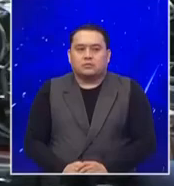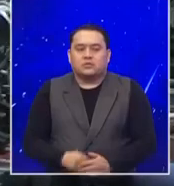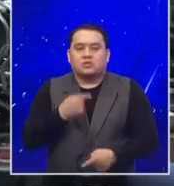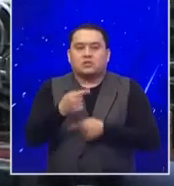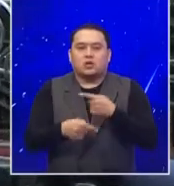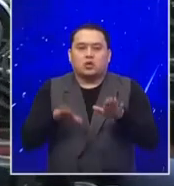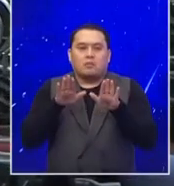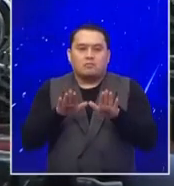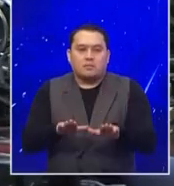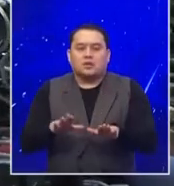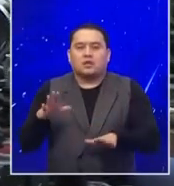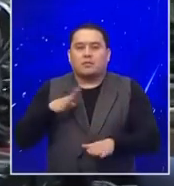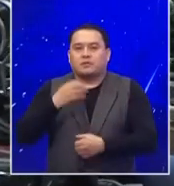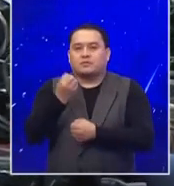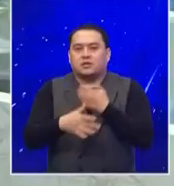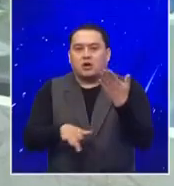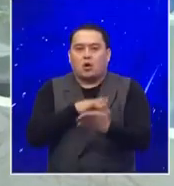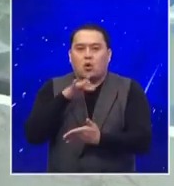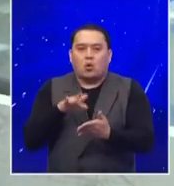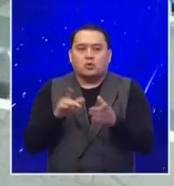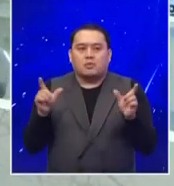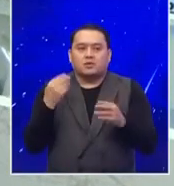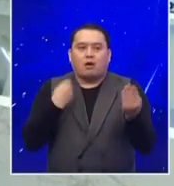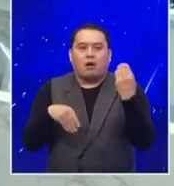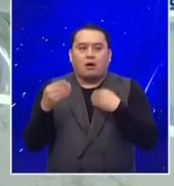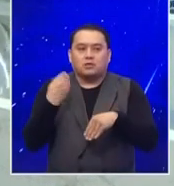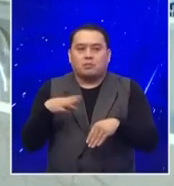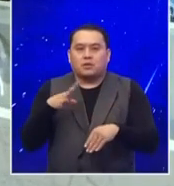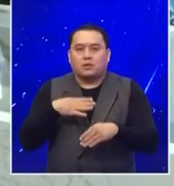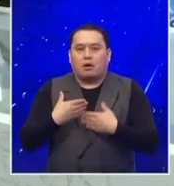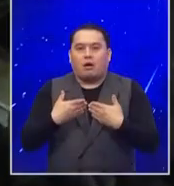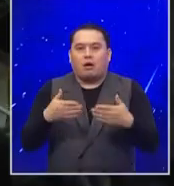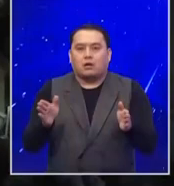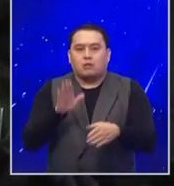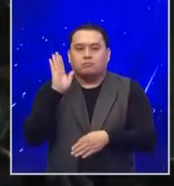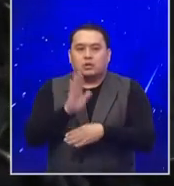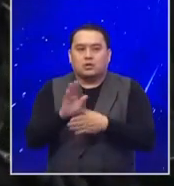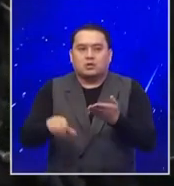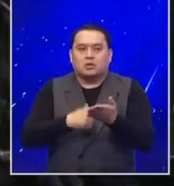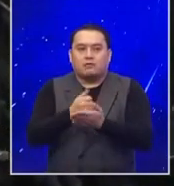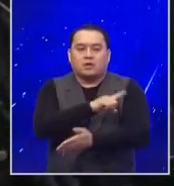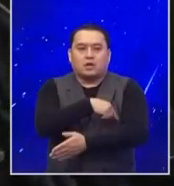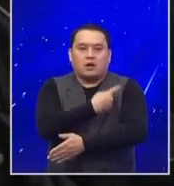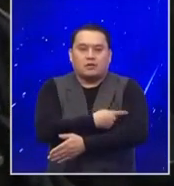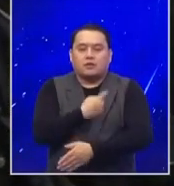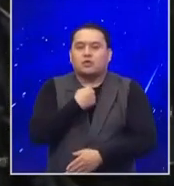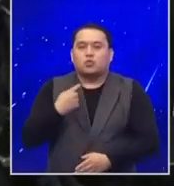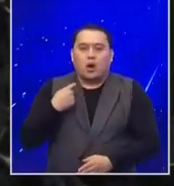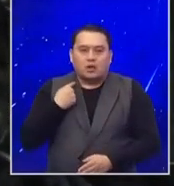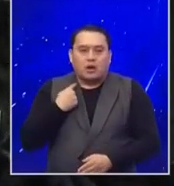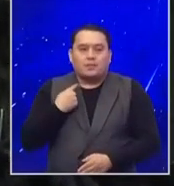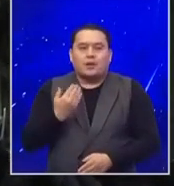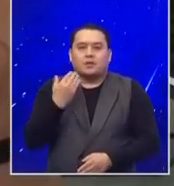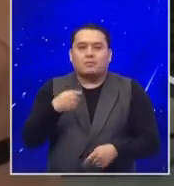Следующей остановкой стала расположенный в центре города магазин одежды, который был открыт, несмотря на постановление главного санитарного врача Талдыкургана. По